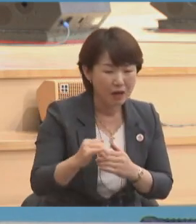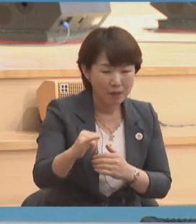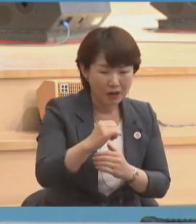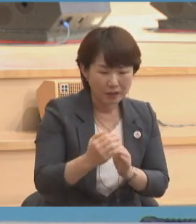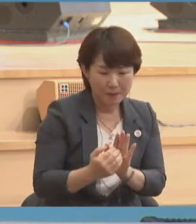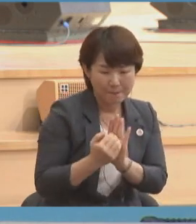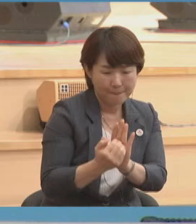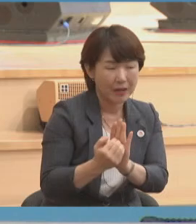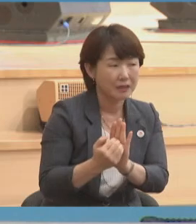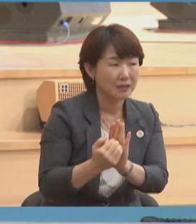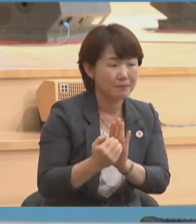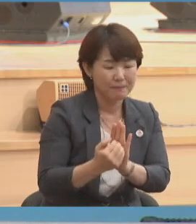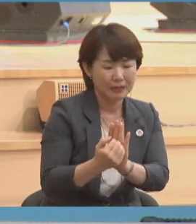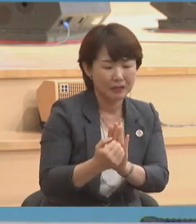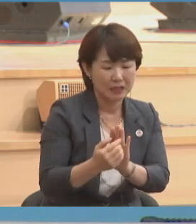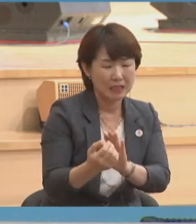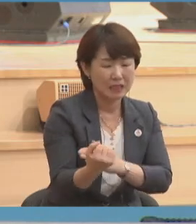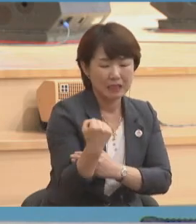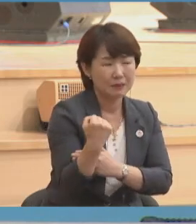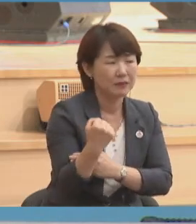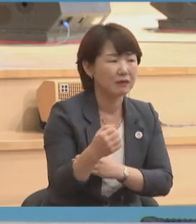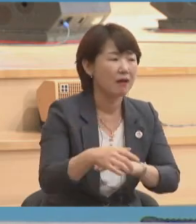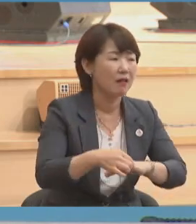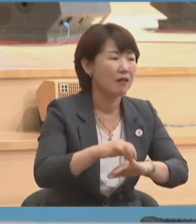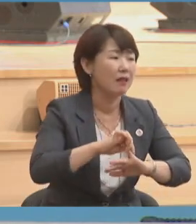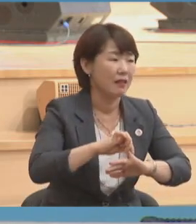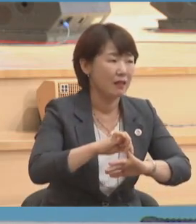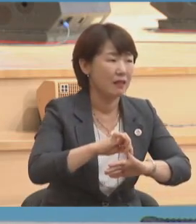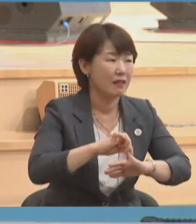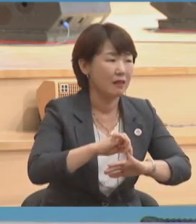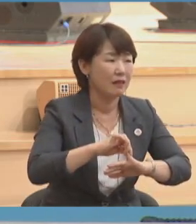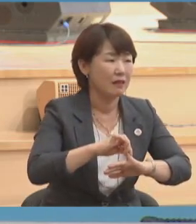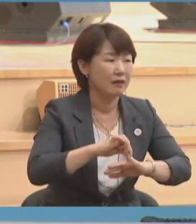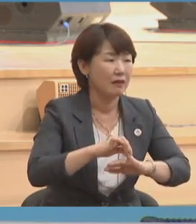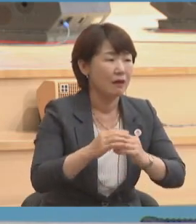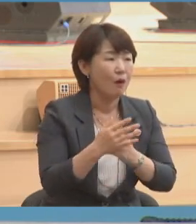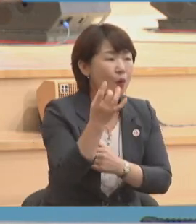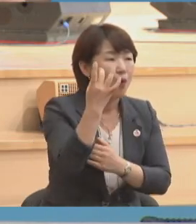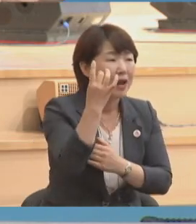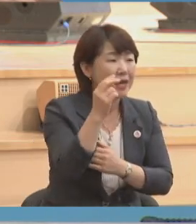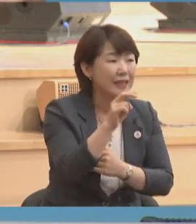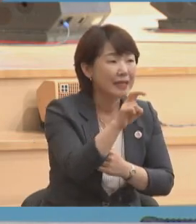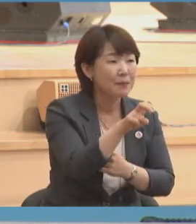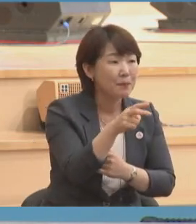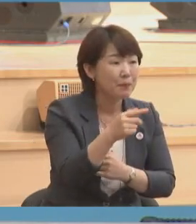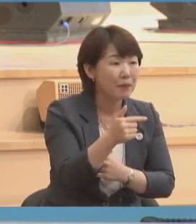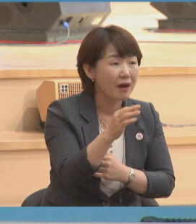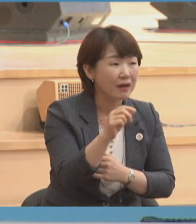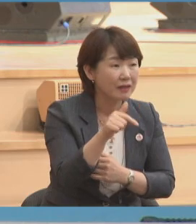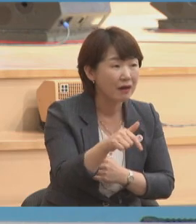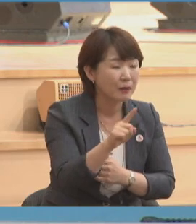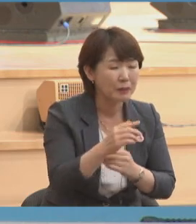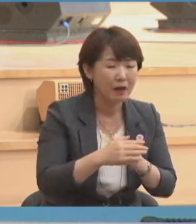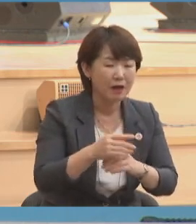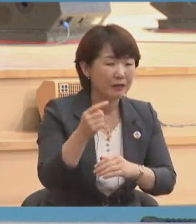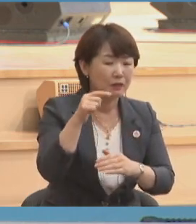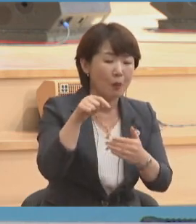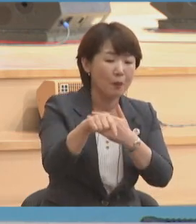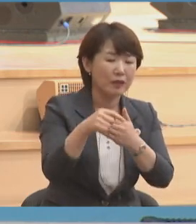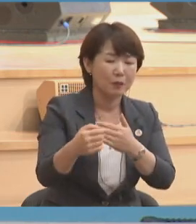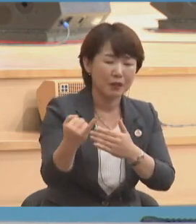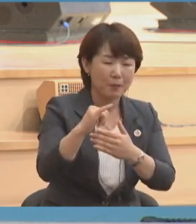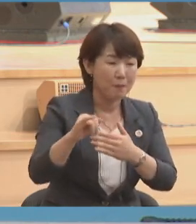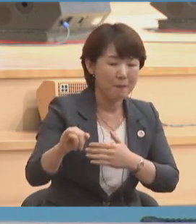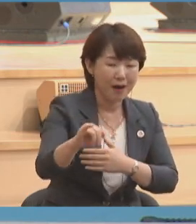말이에요, 실수를 하는 거예요. 원래 면역이라는 게 외부에서 들어오는 병균이라든지